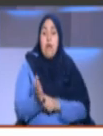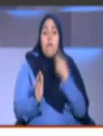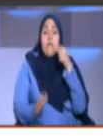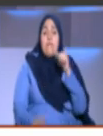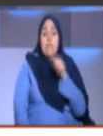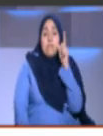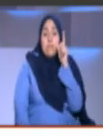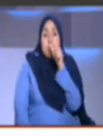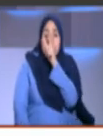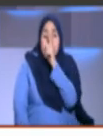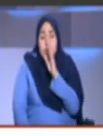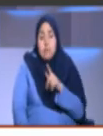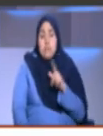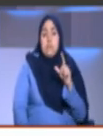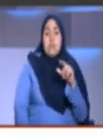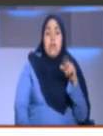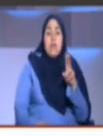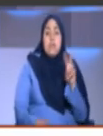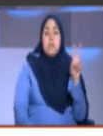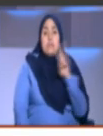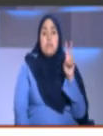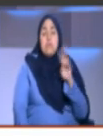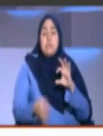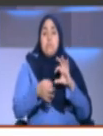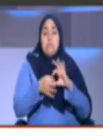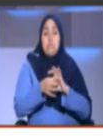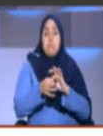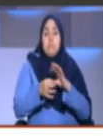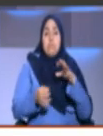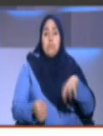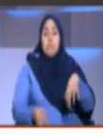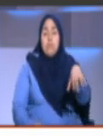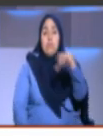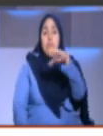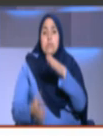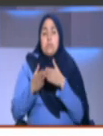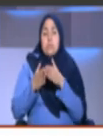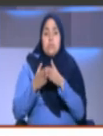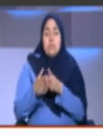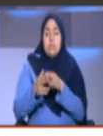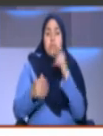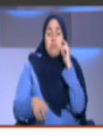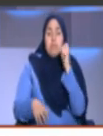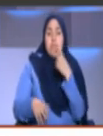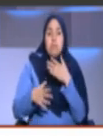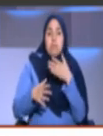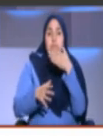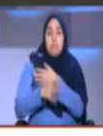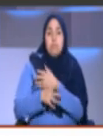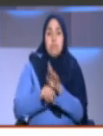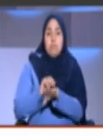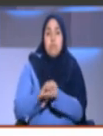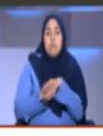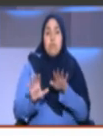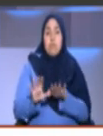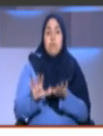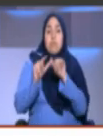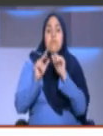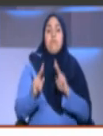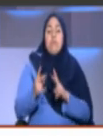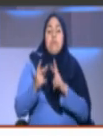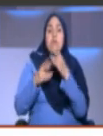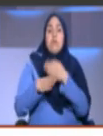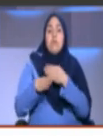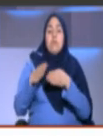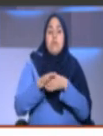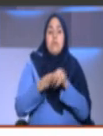بمدن القناة. صحيح. وهذا أيضا يدخل ضمن مشروع تنمية وتعمير سيناء، لأن أصبح الآن الانتقال من